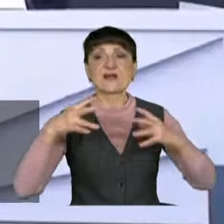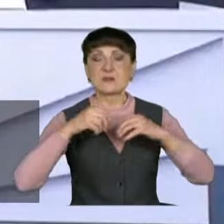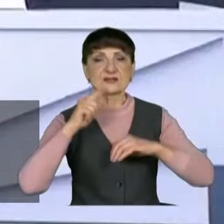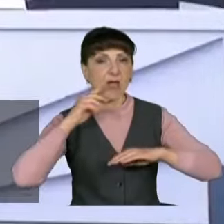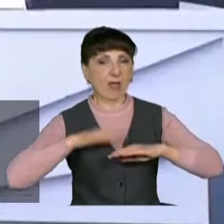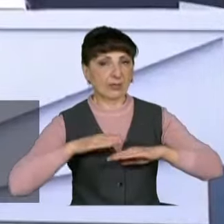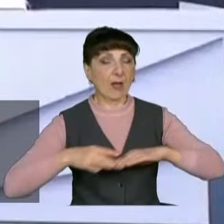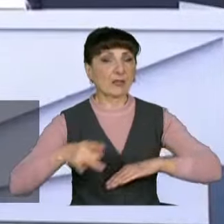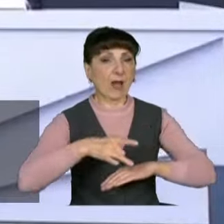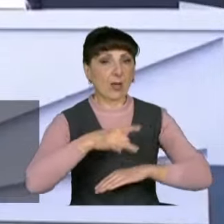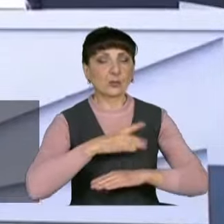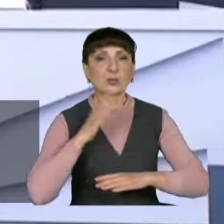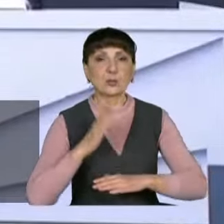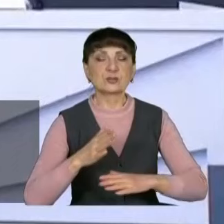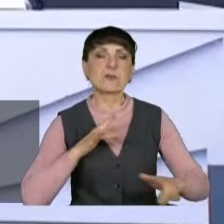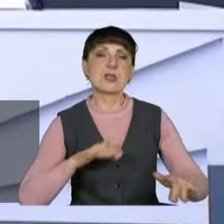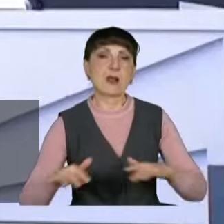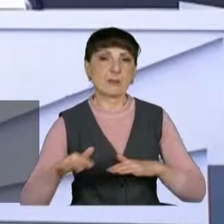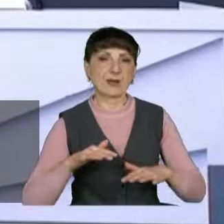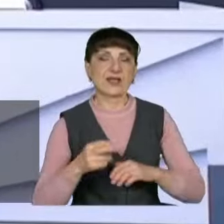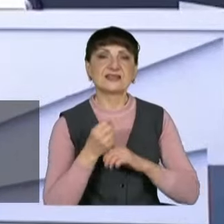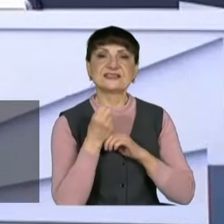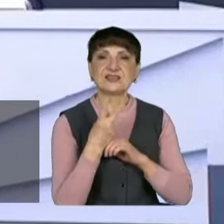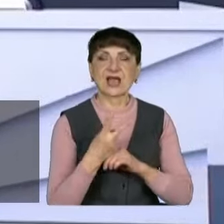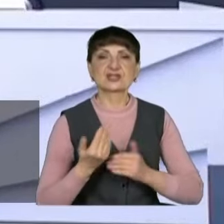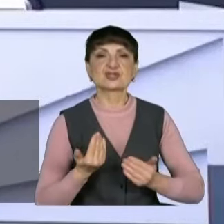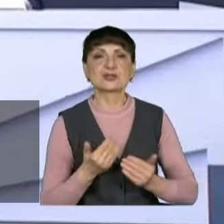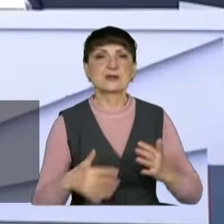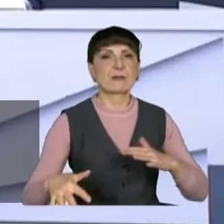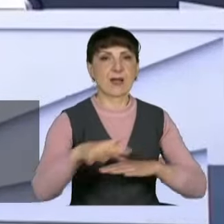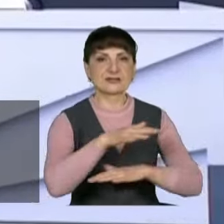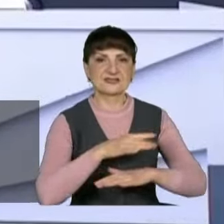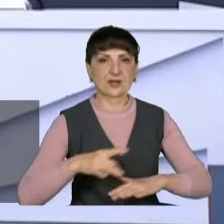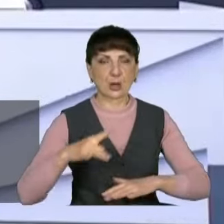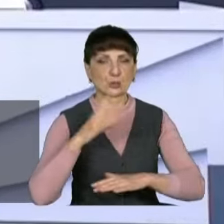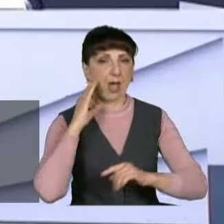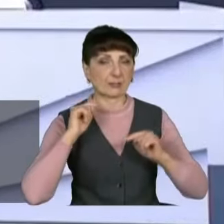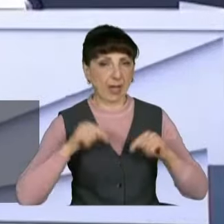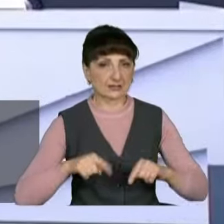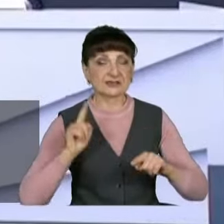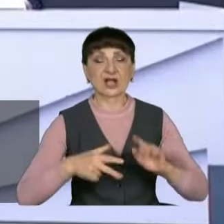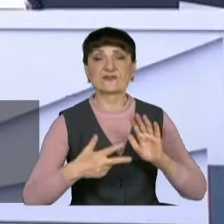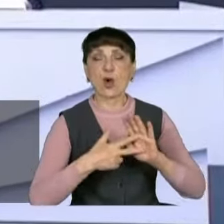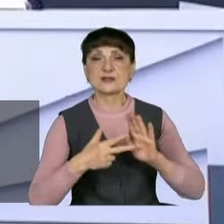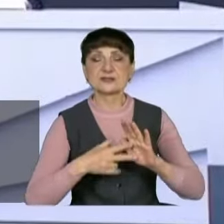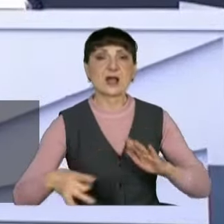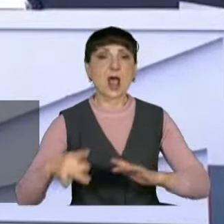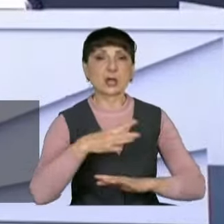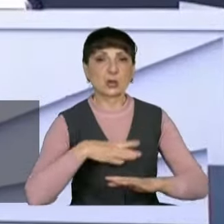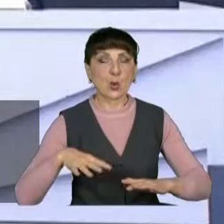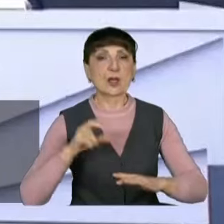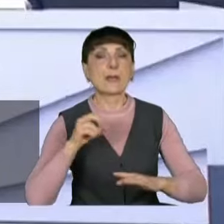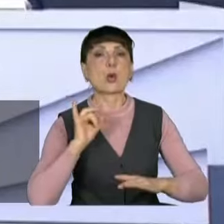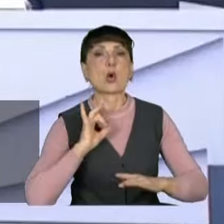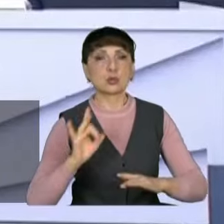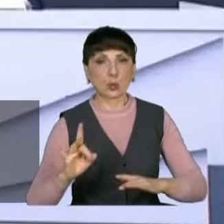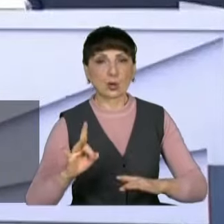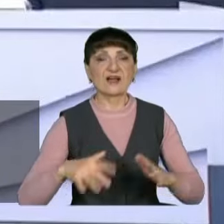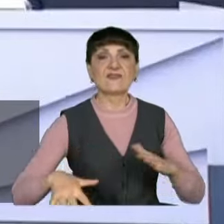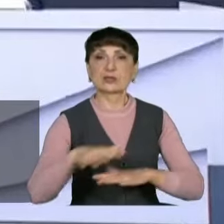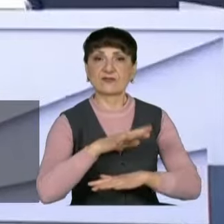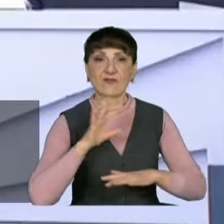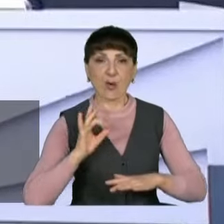акиматами районов состоятся мероприятия в 12 жилых массивах района Алматы. Также в 8 жилых массивах района Байконур, во дворах